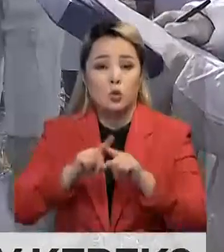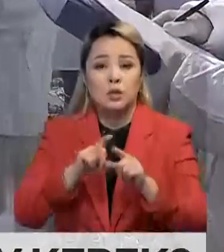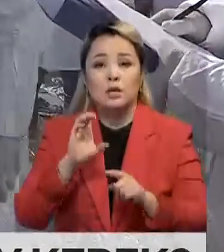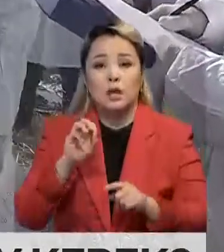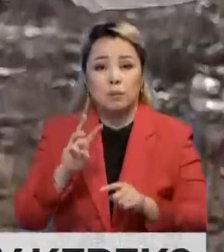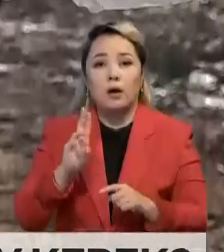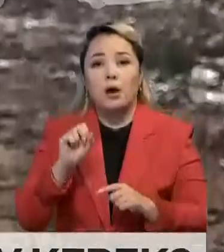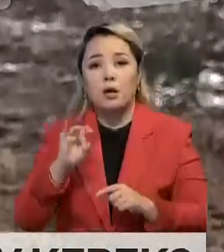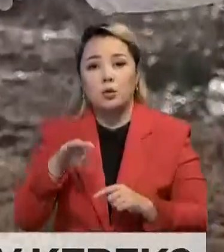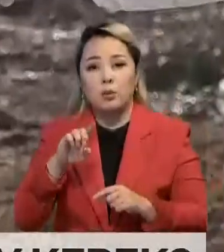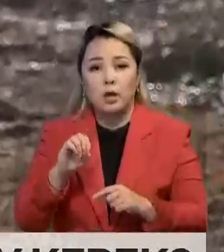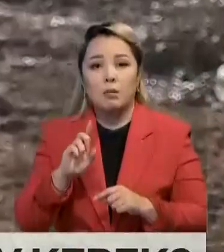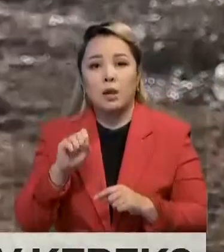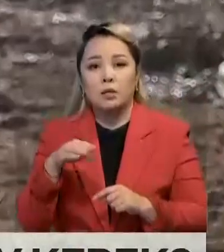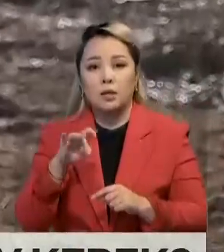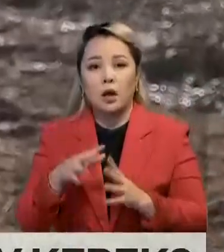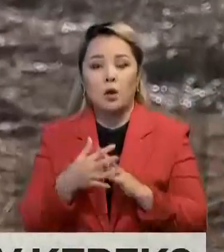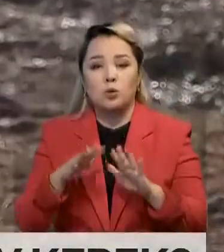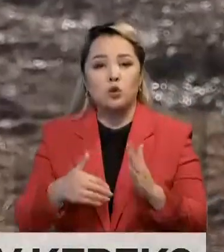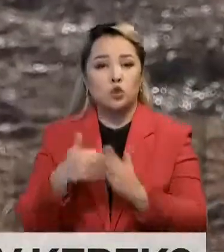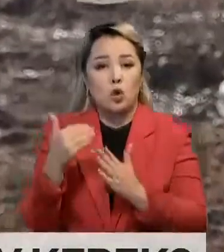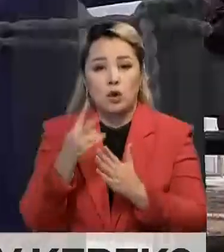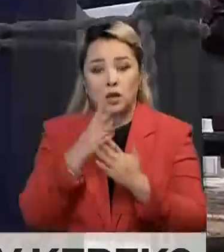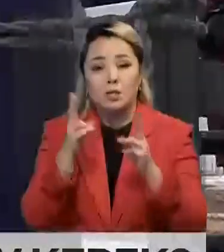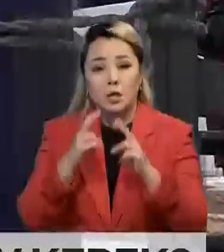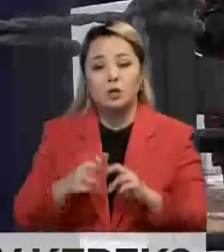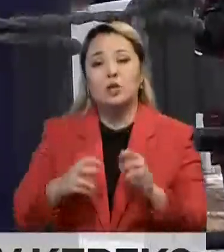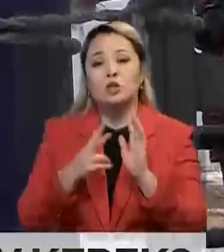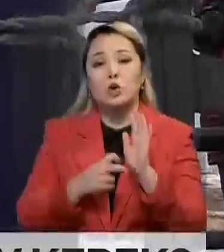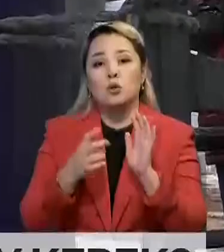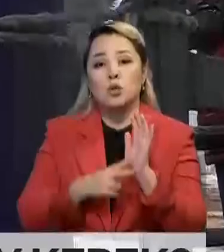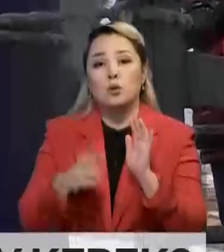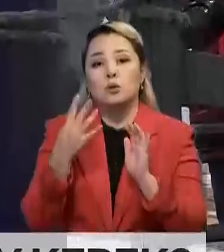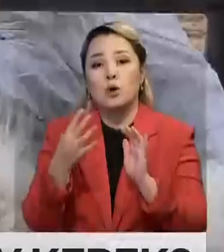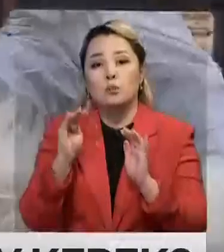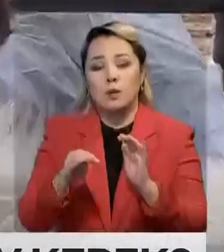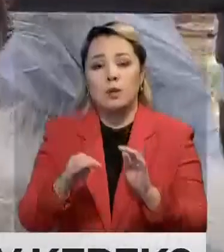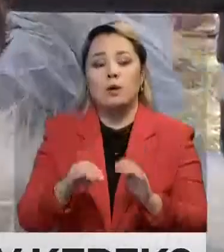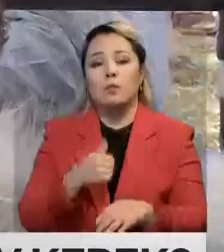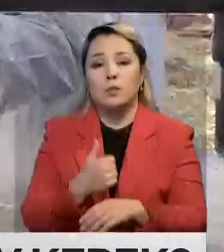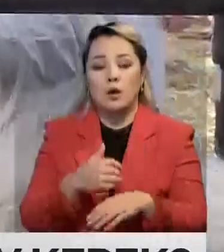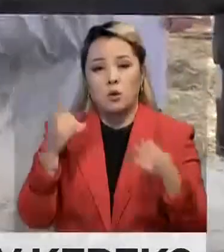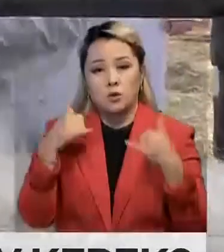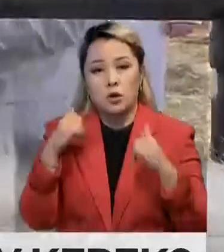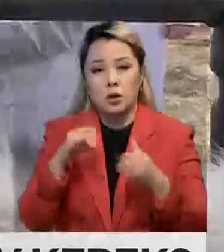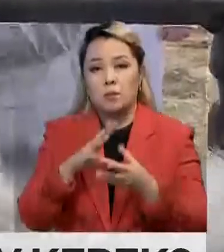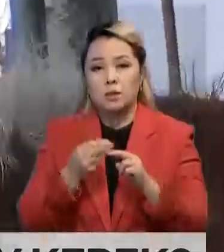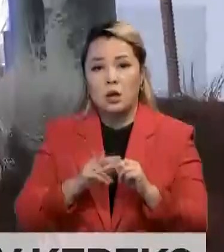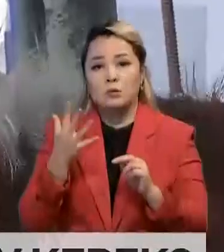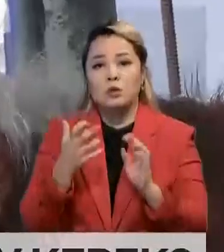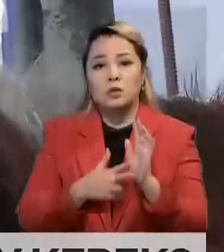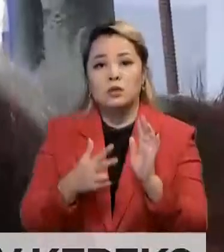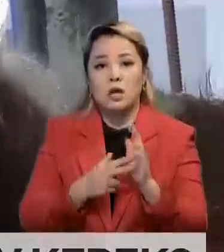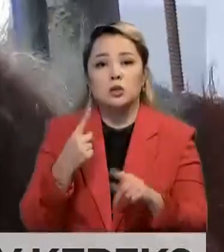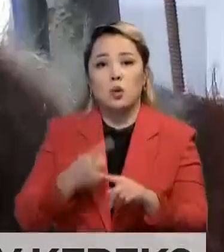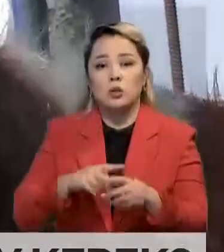Сырым, Қаратөбе және Бәйтерек аудандарында жоғары. Ал зерттелген 874 мың бас ұсақ малдың 588-нен оң